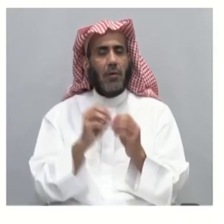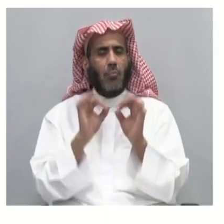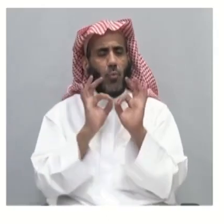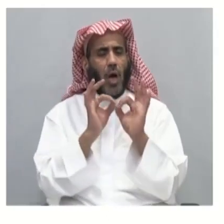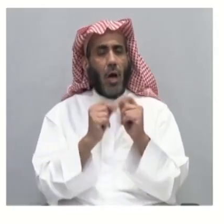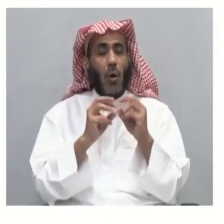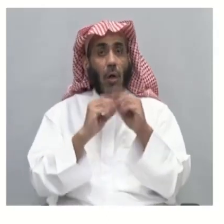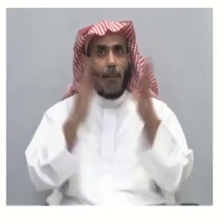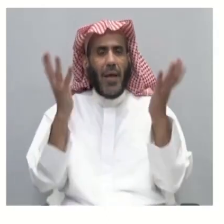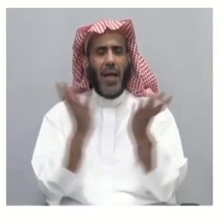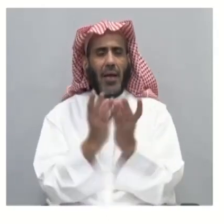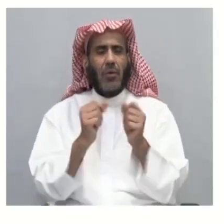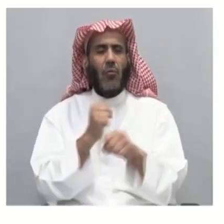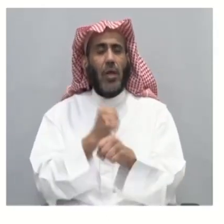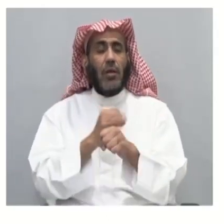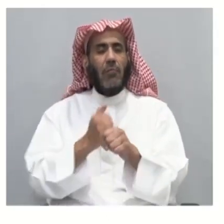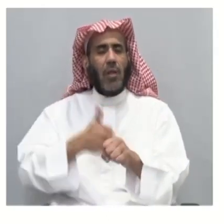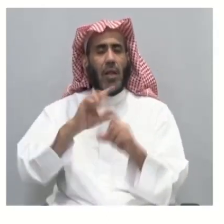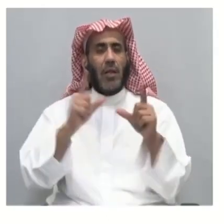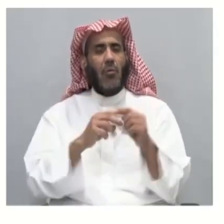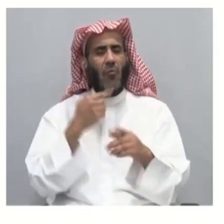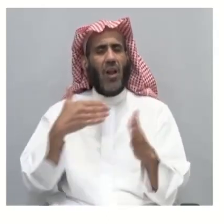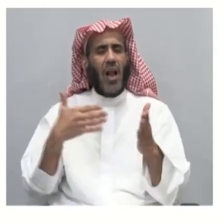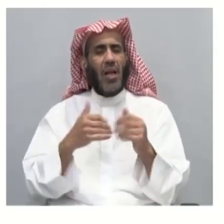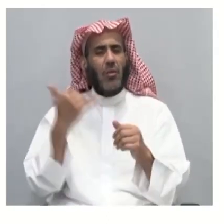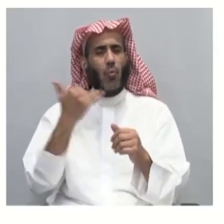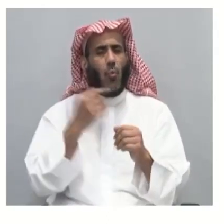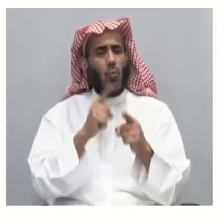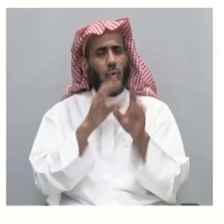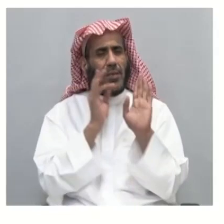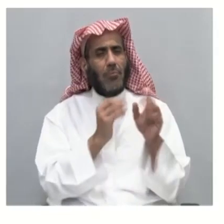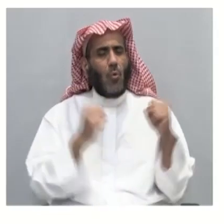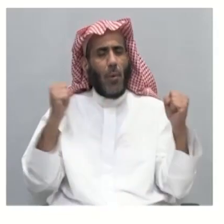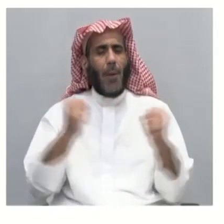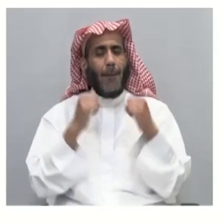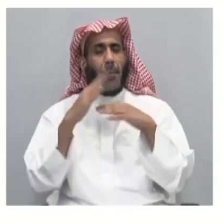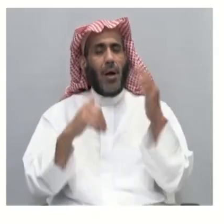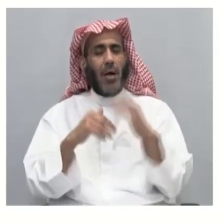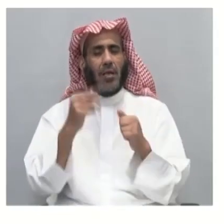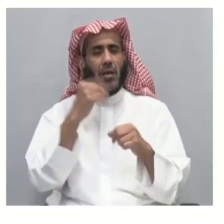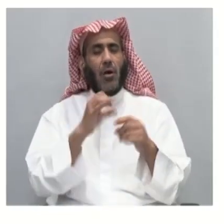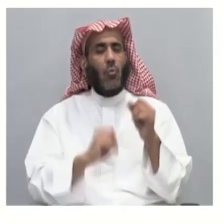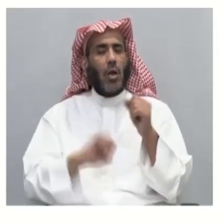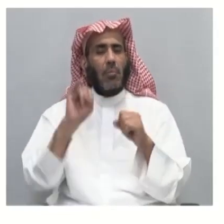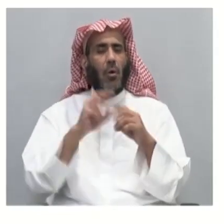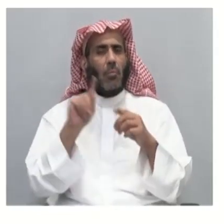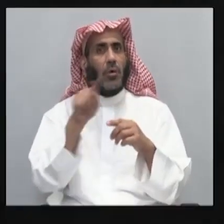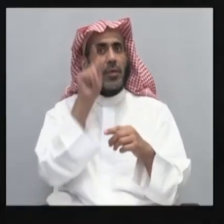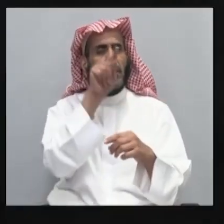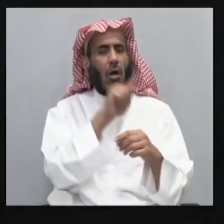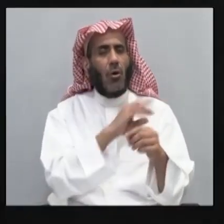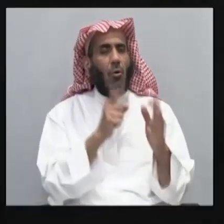بيانا واجمل اداء وفي الاخير تلتزم ما تدربت عليه من مهارات النحو والاملاء وعلامات الترقيم